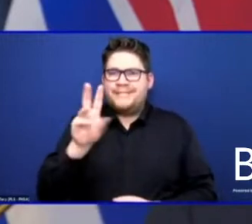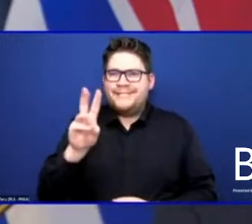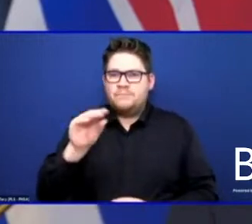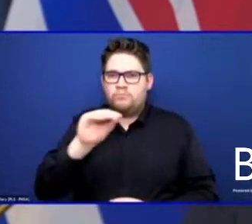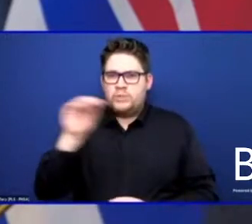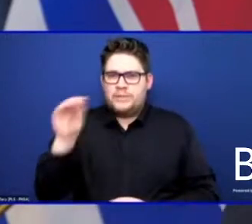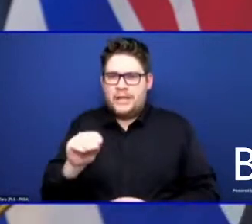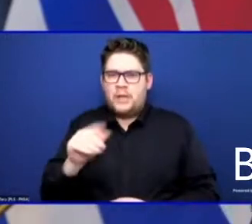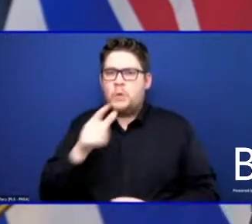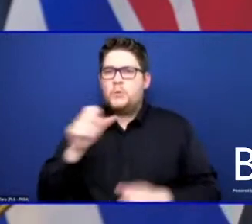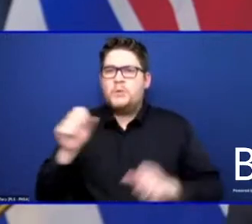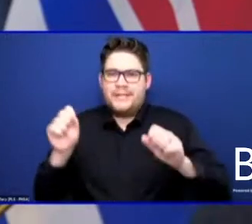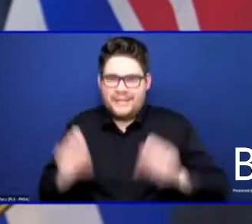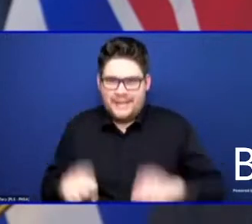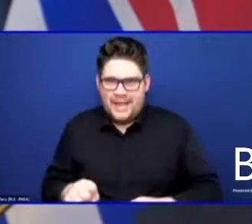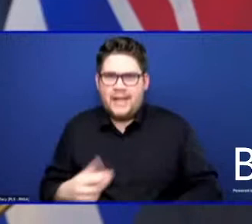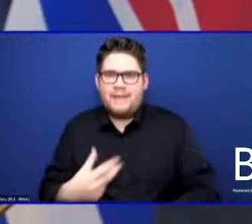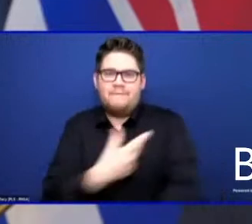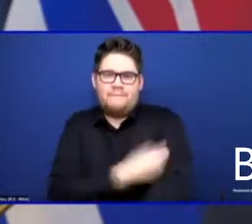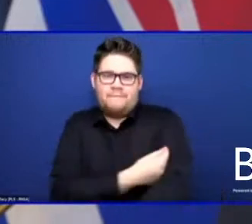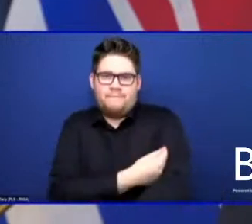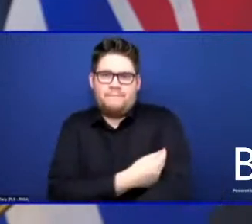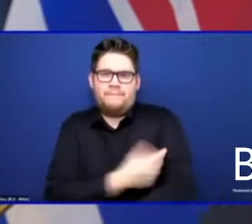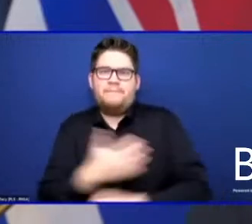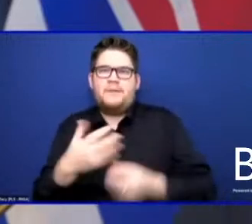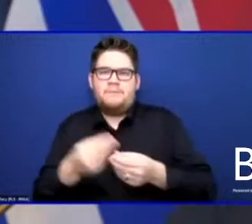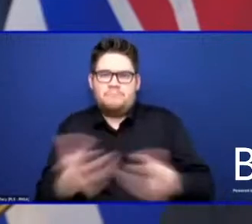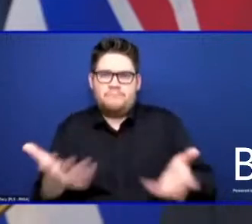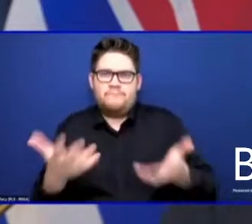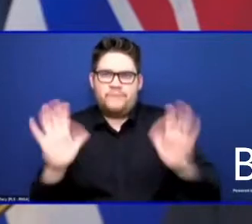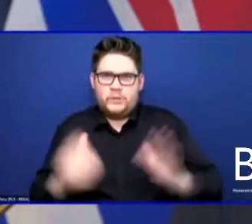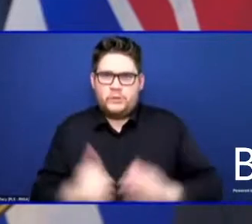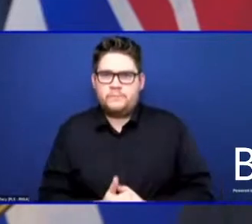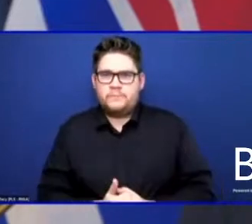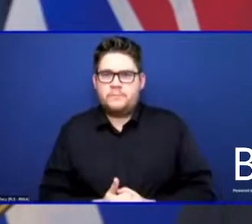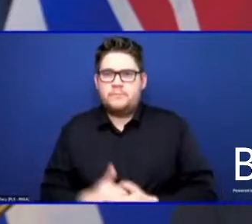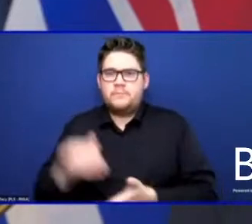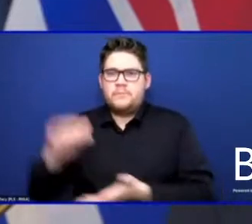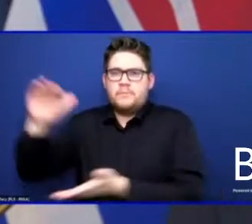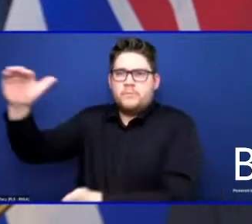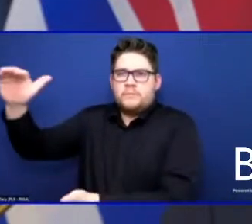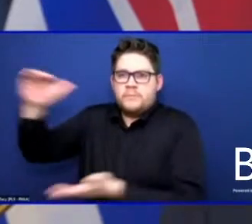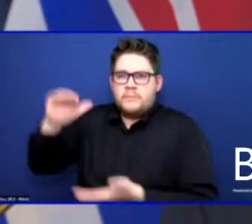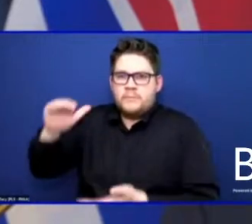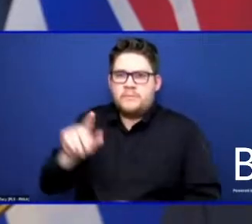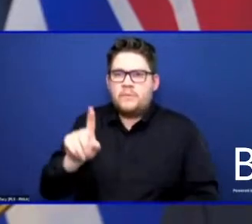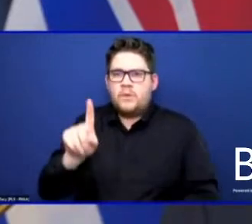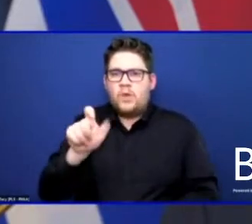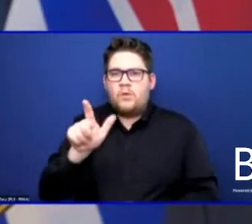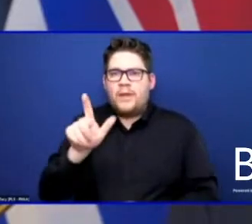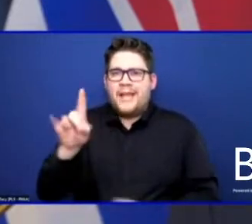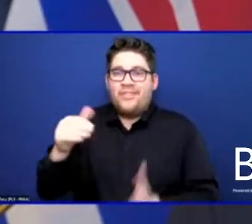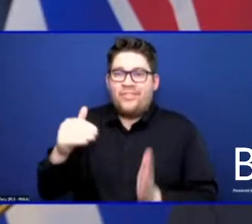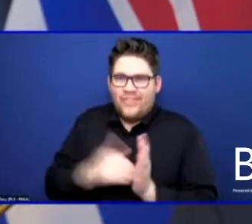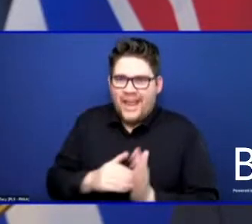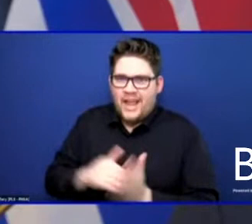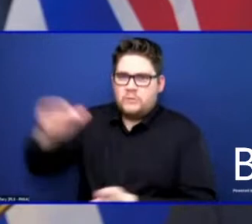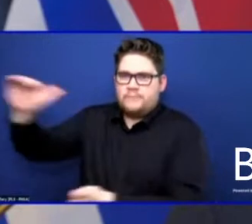症监护是125个很可怕了那么到昨天为止呢已经有